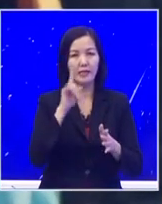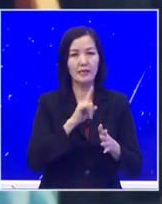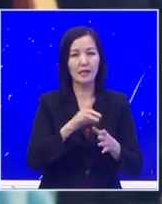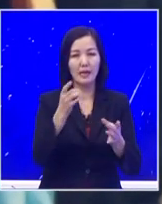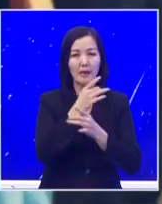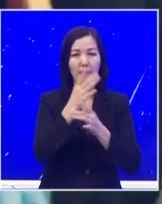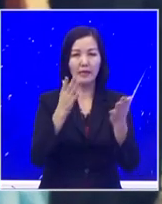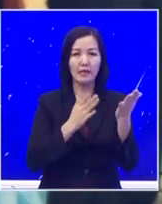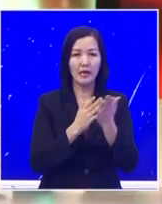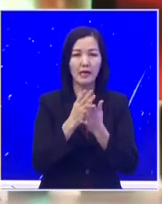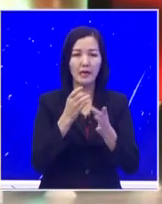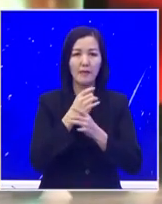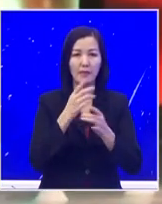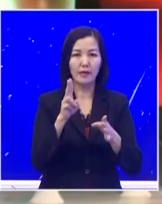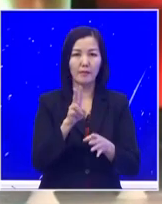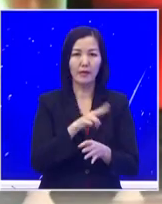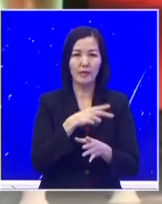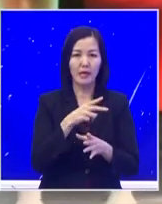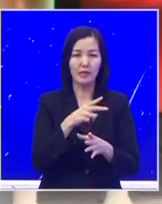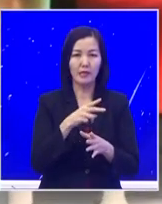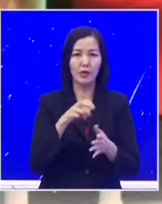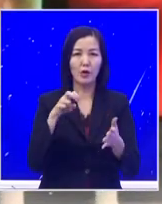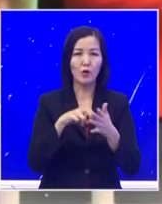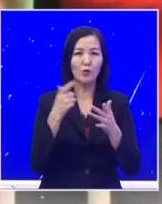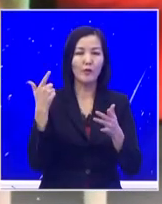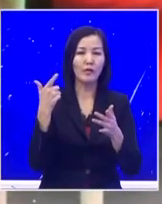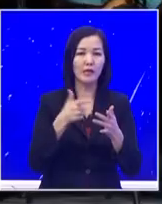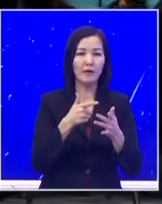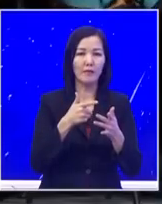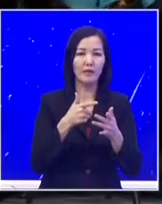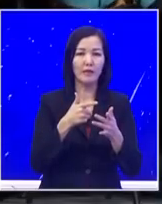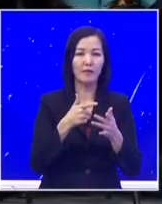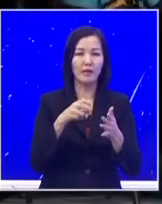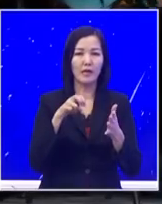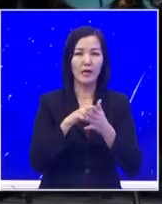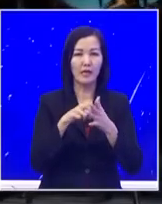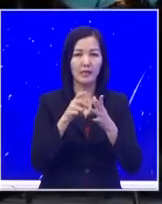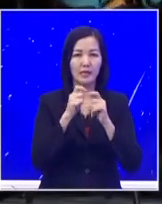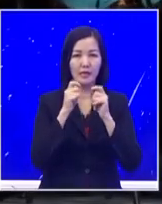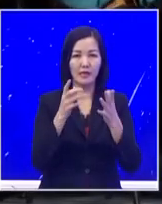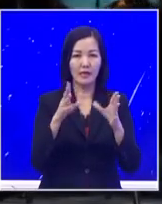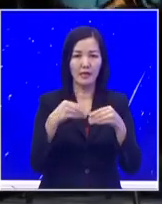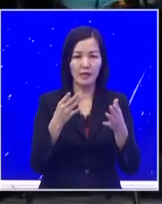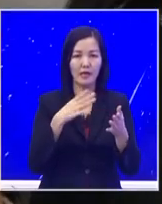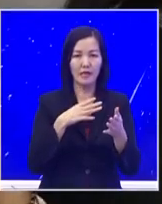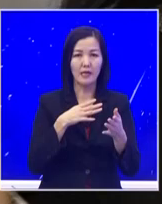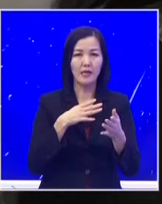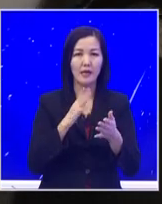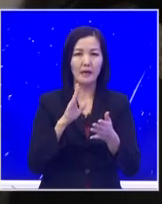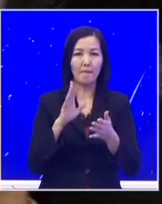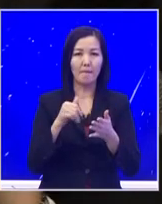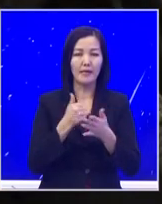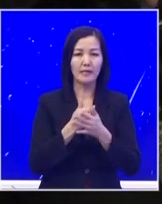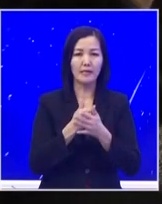мәдениет қайраткерлері, мерейтойлық бірнеше медаль, құрмет грамоталар мен алғыс хаттардың иегерлері. Ең бастысы, әнші